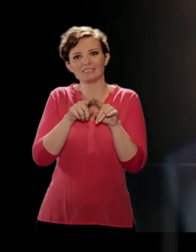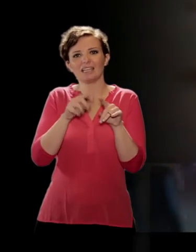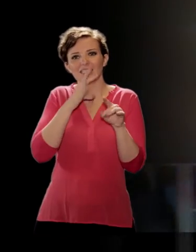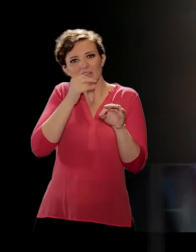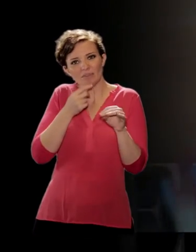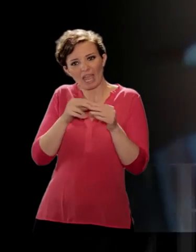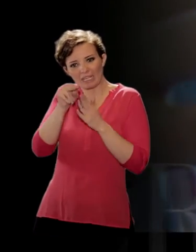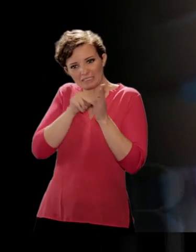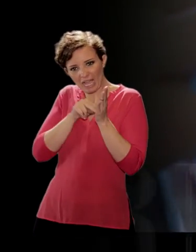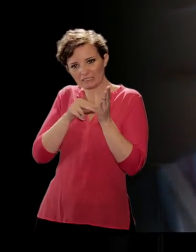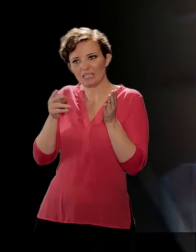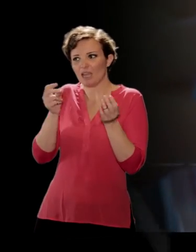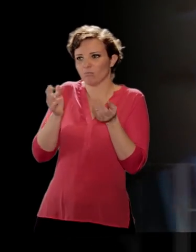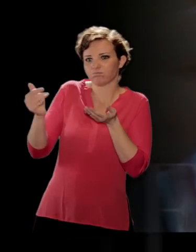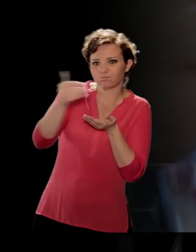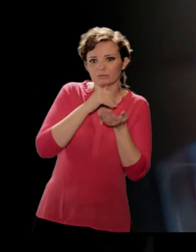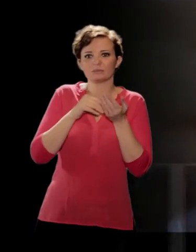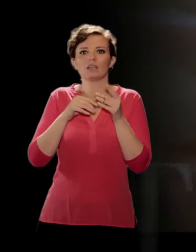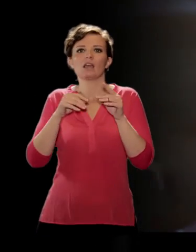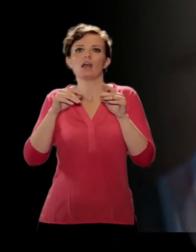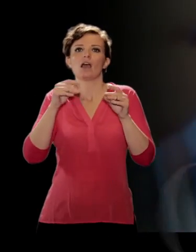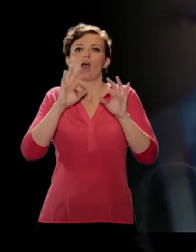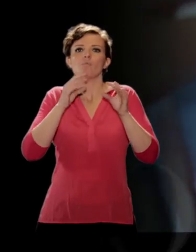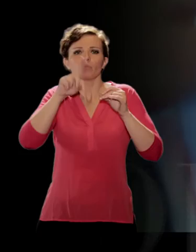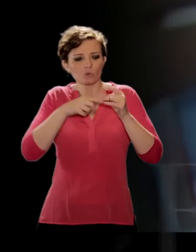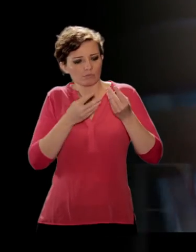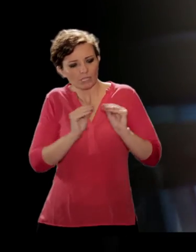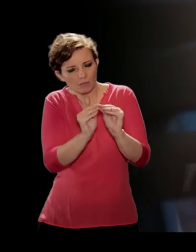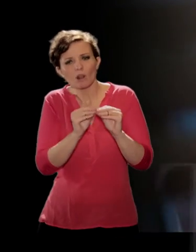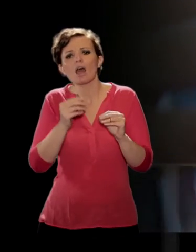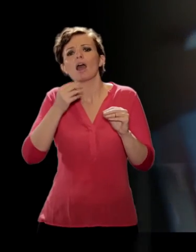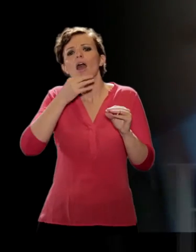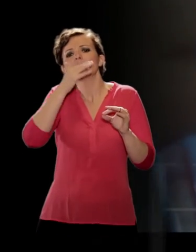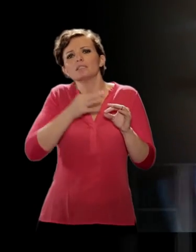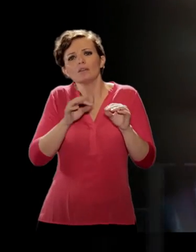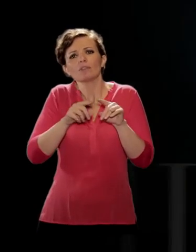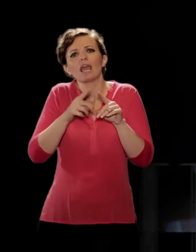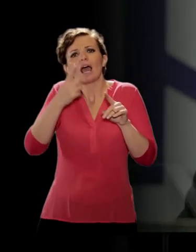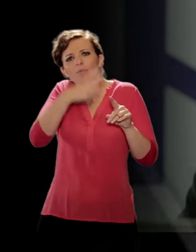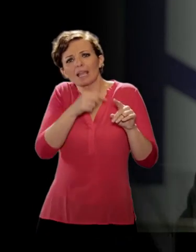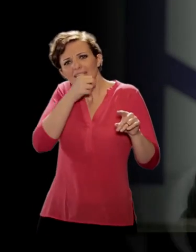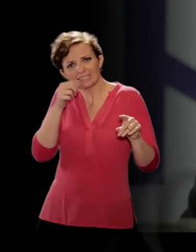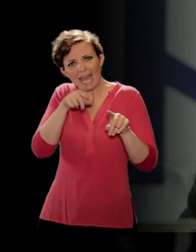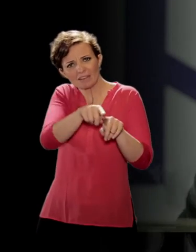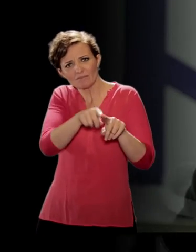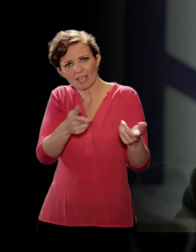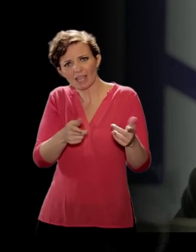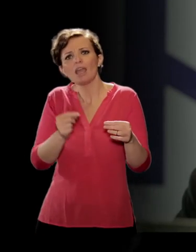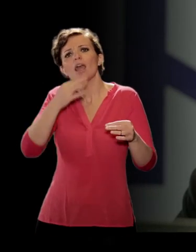dati, di elaborarla, ma anche di comunicarla per condividere con gli altri quello che hanno acquisito. E